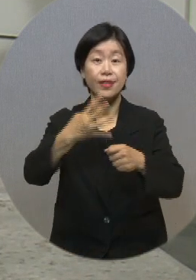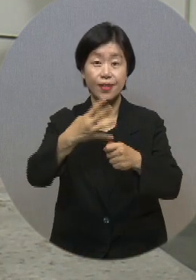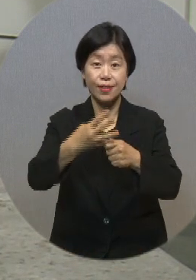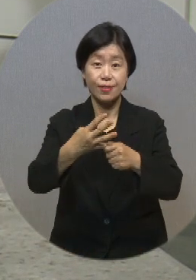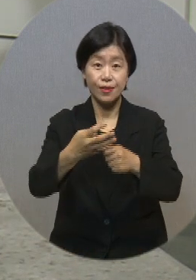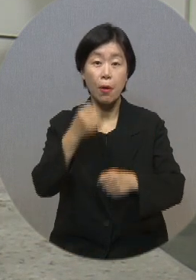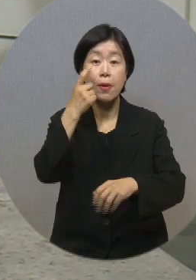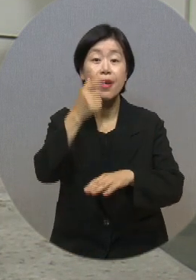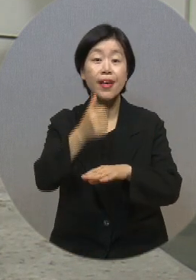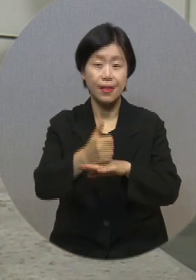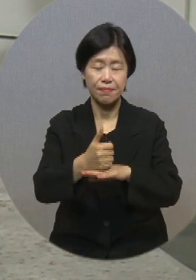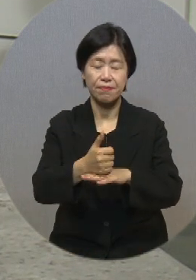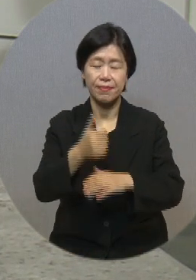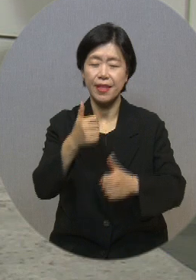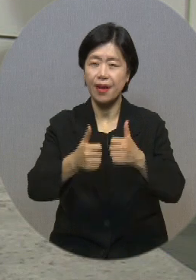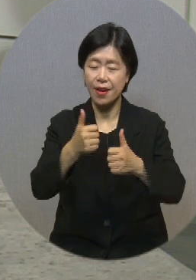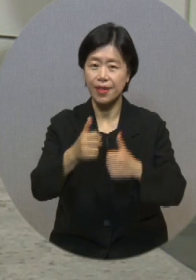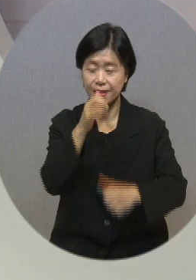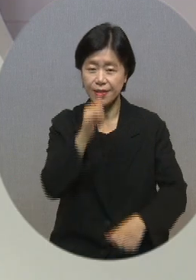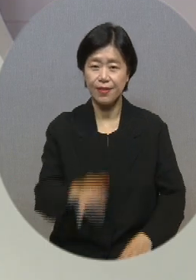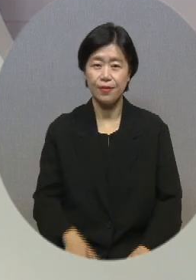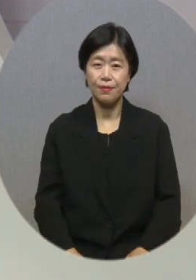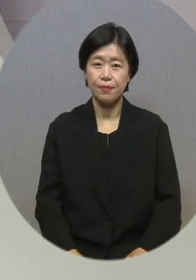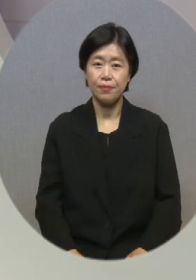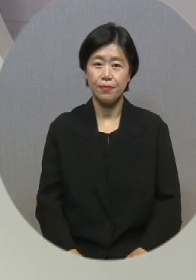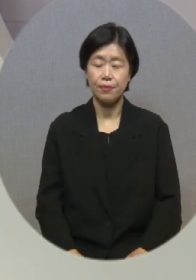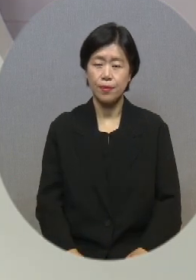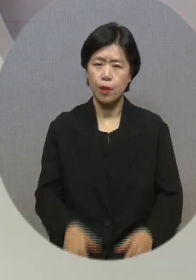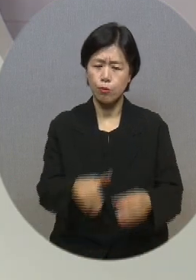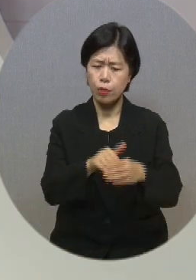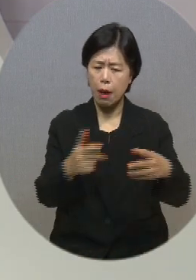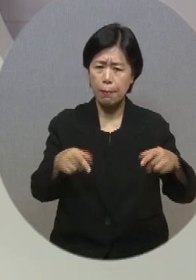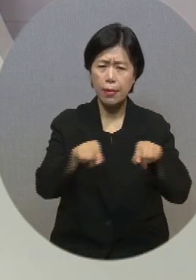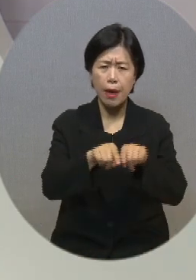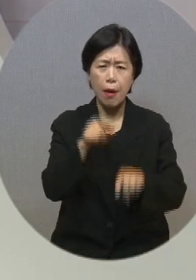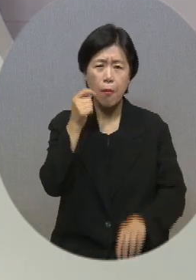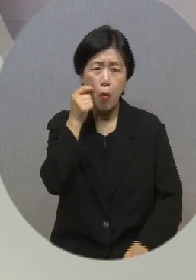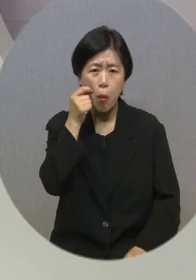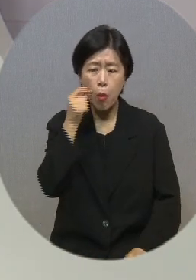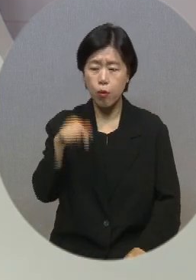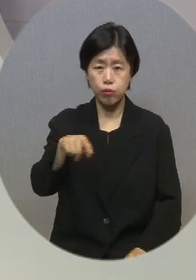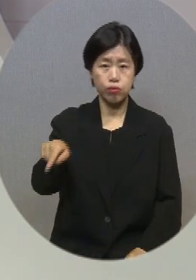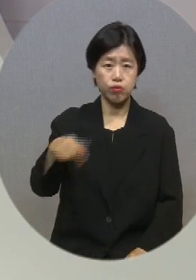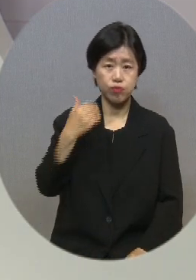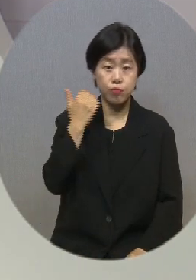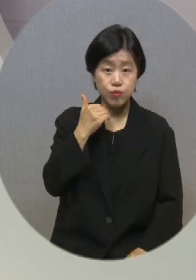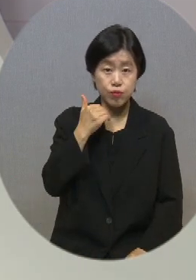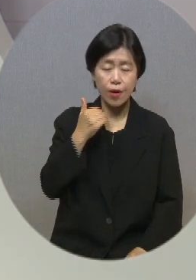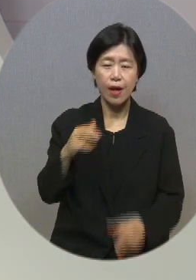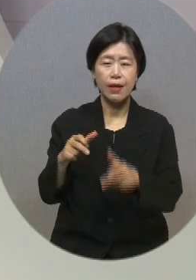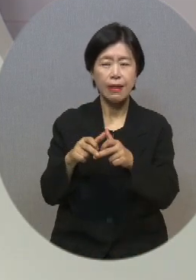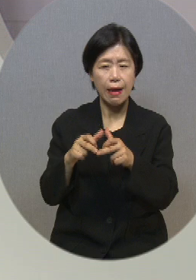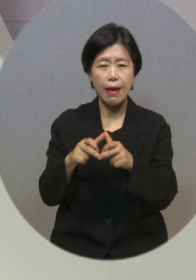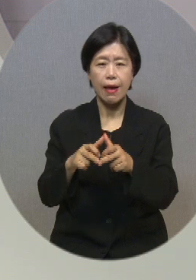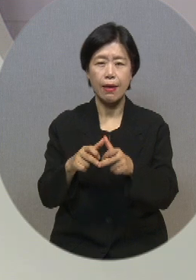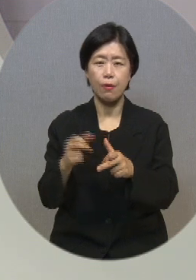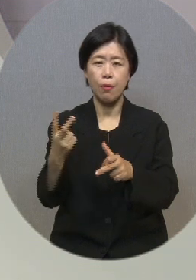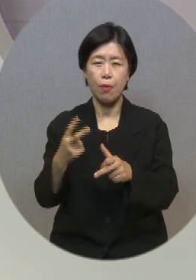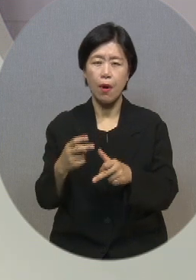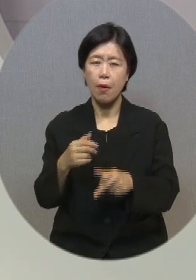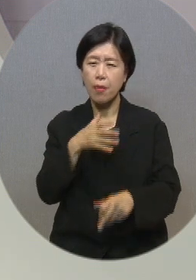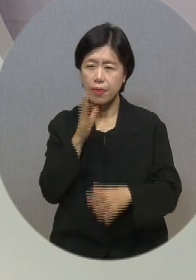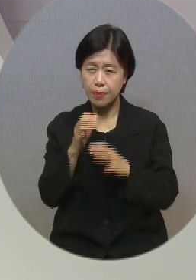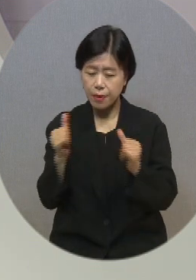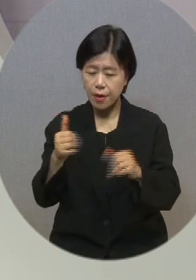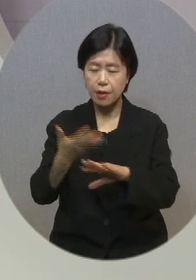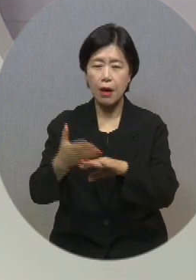주 월간 결선을 시작하겠습니다. 문화소외계층인 장애인, 어르신, 다문화 가족에게 품격 있는 방송문화 향유와